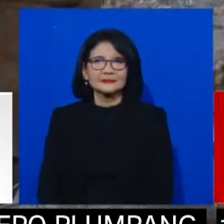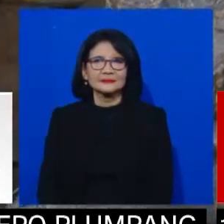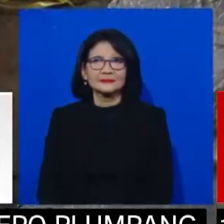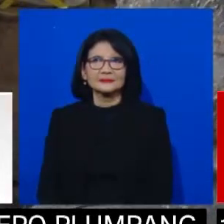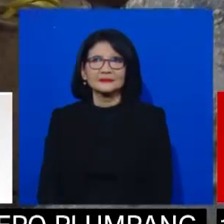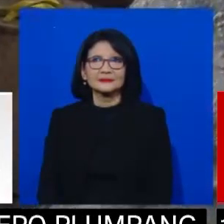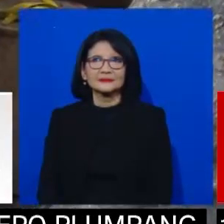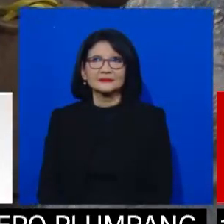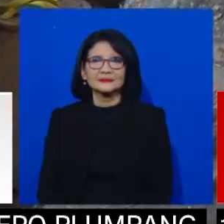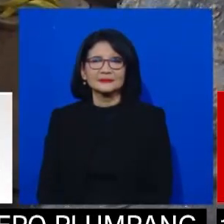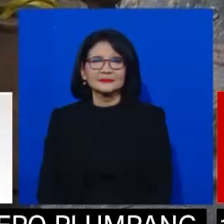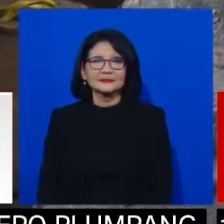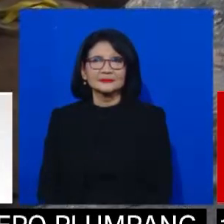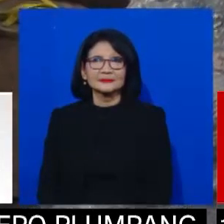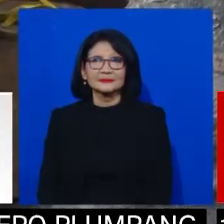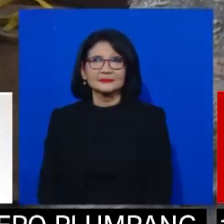Oish.